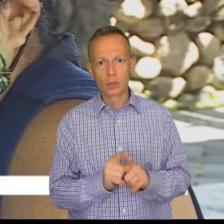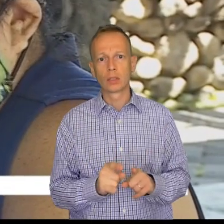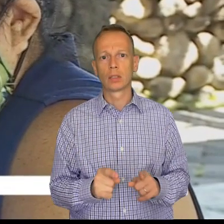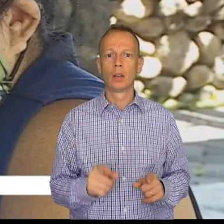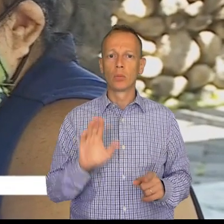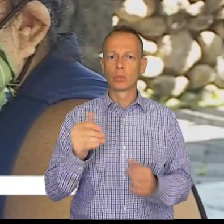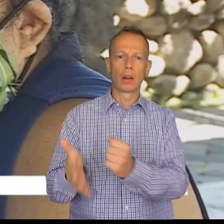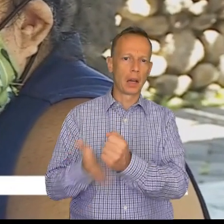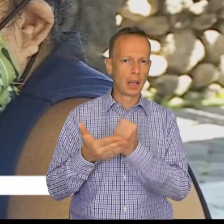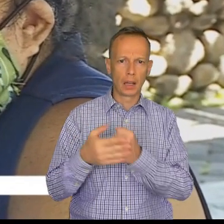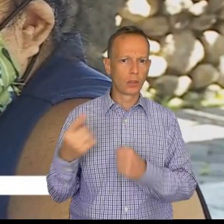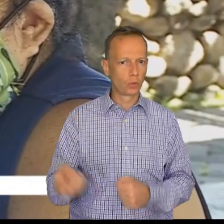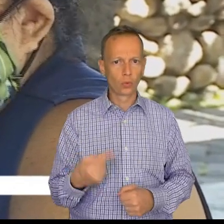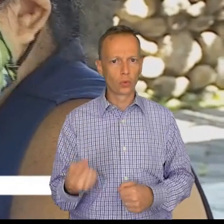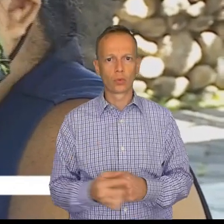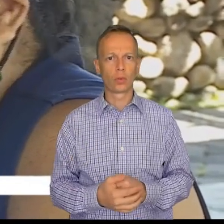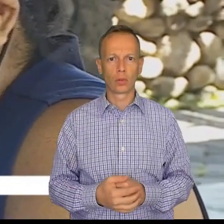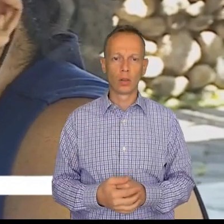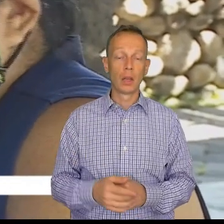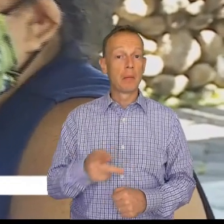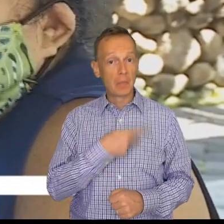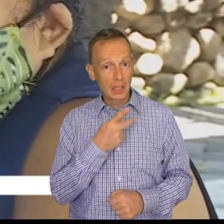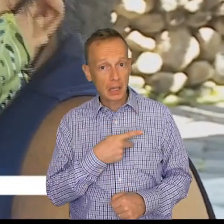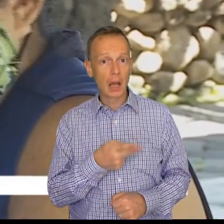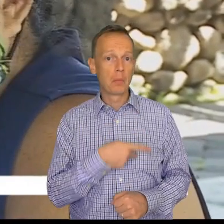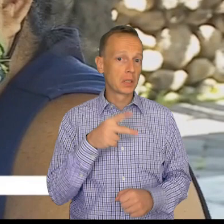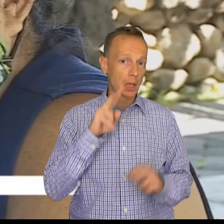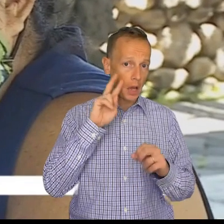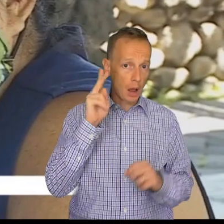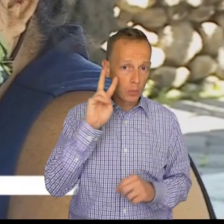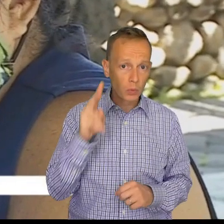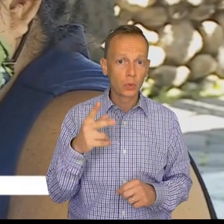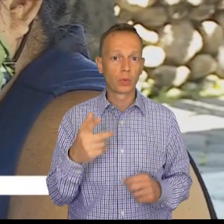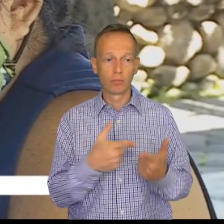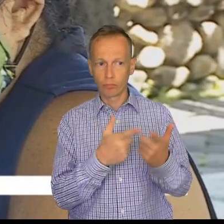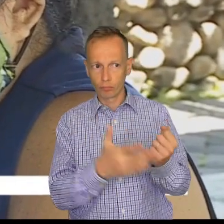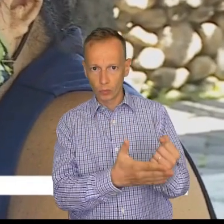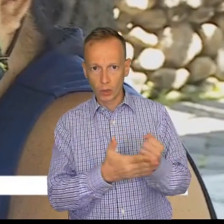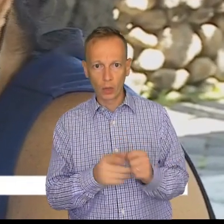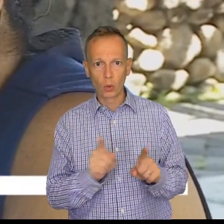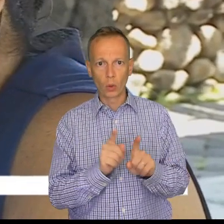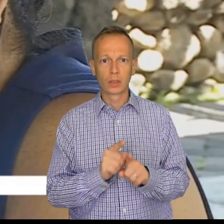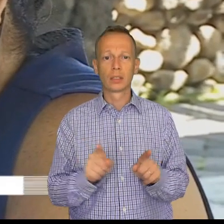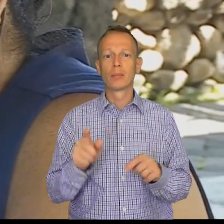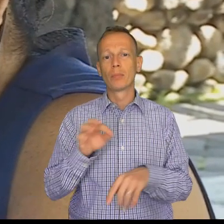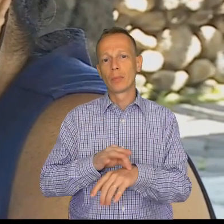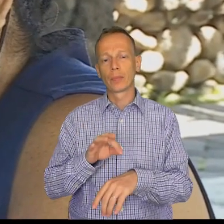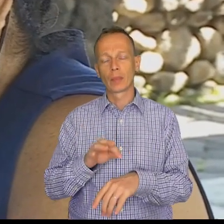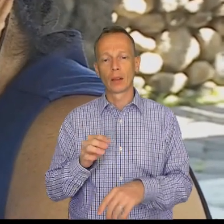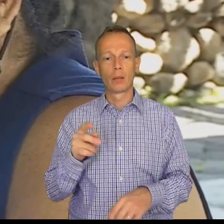et qui ont été là pour moi. Mes médecins, mon médecin traitant et tout, à la fois mon